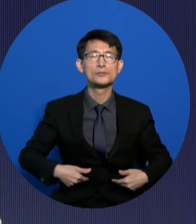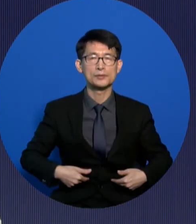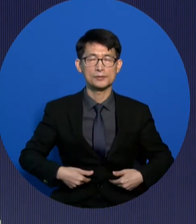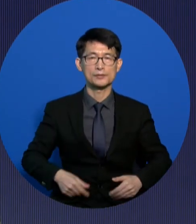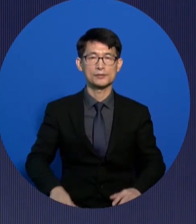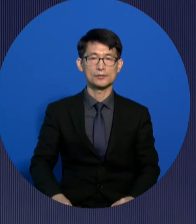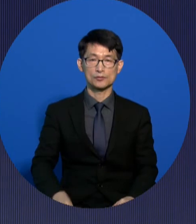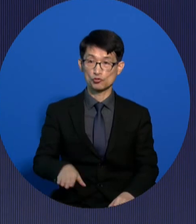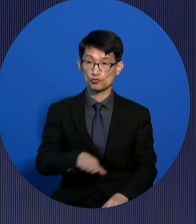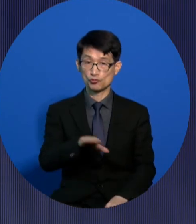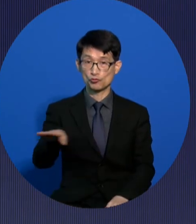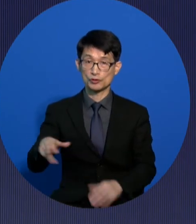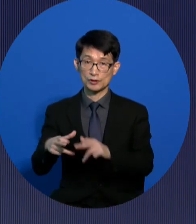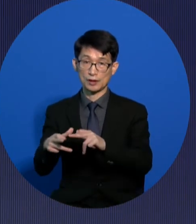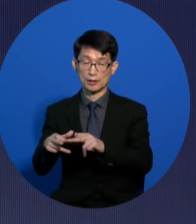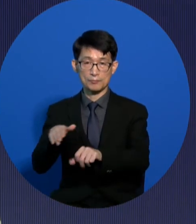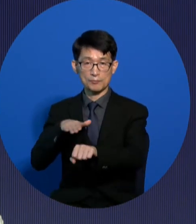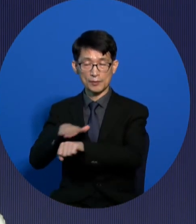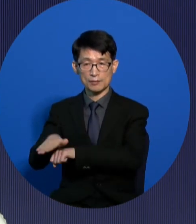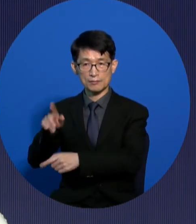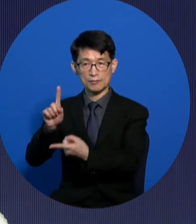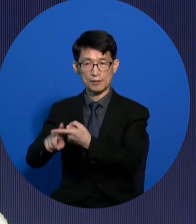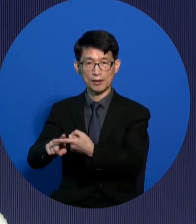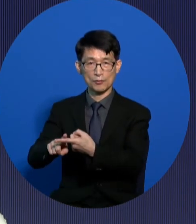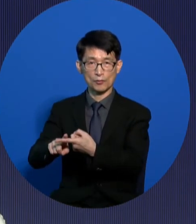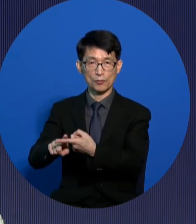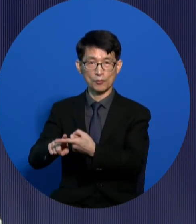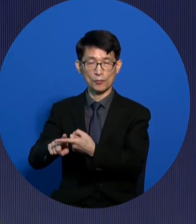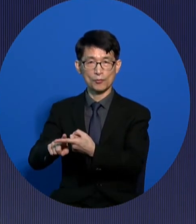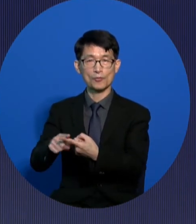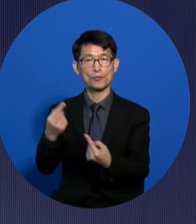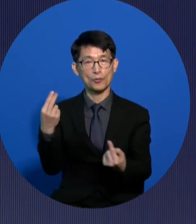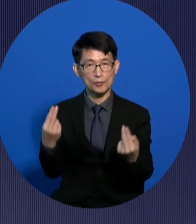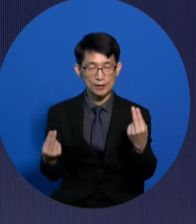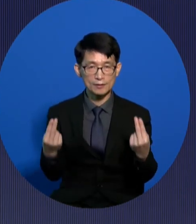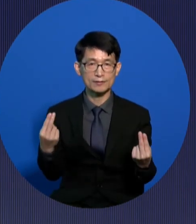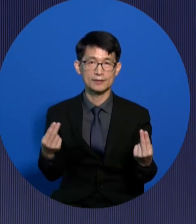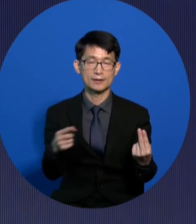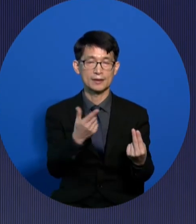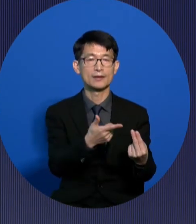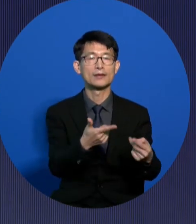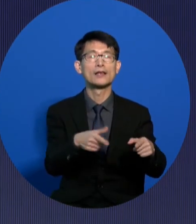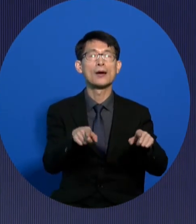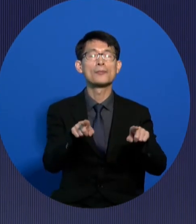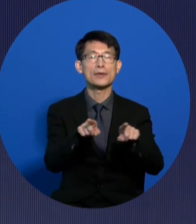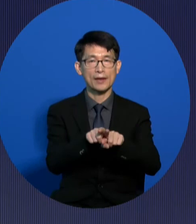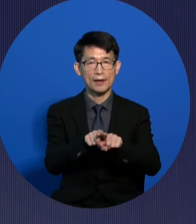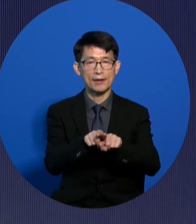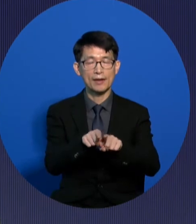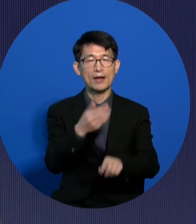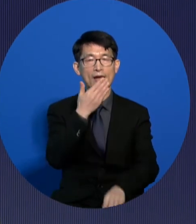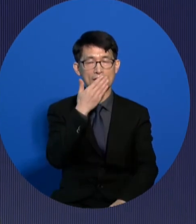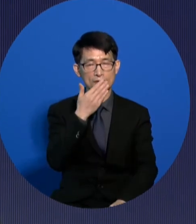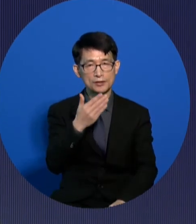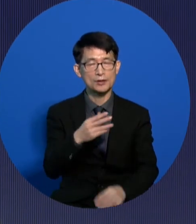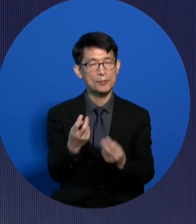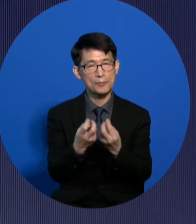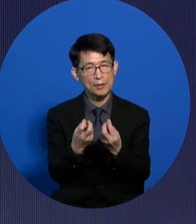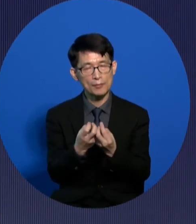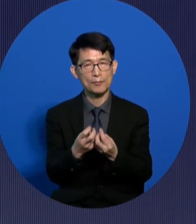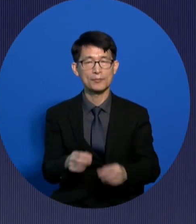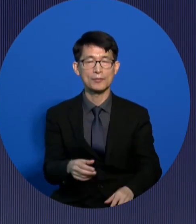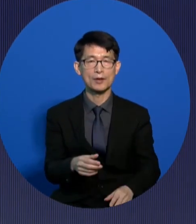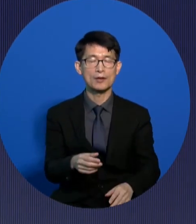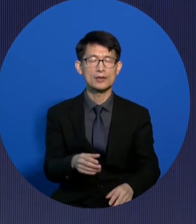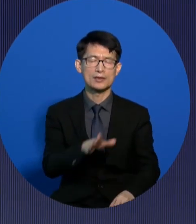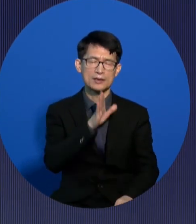개인 플레이를 하게 됩니다. 그러니까 개인 플레이는 어느 한계점에 올 겁니다. 그래서 이 포럼으로 정말 하나